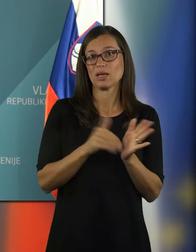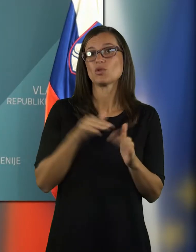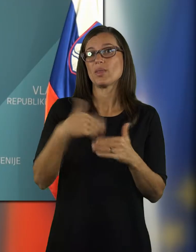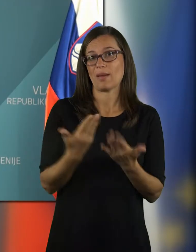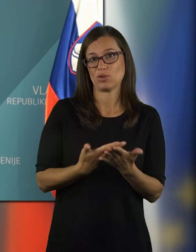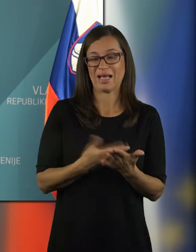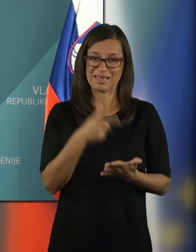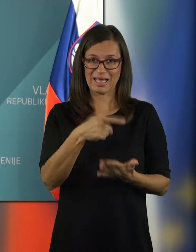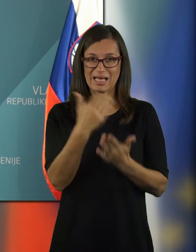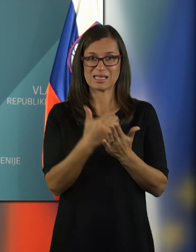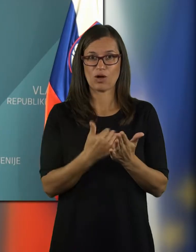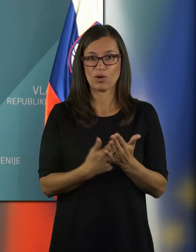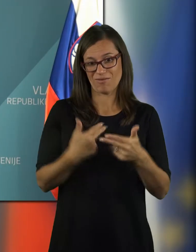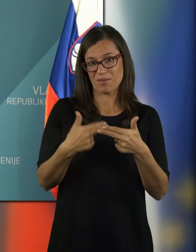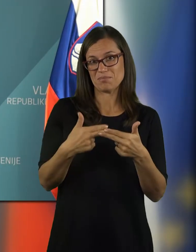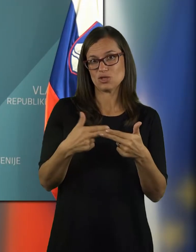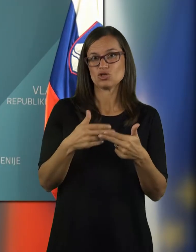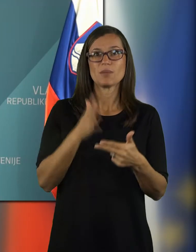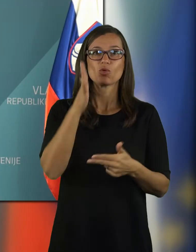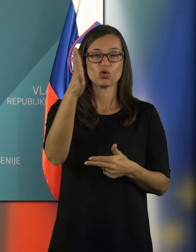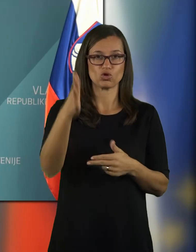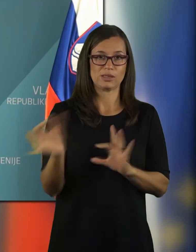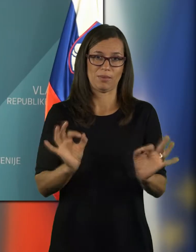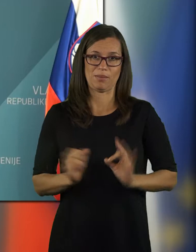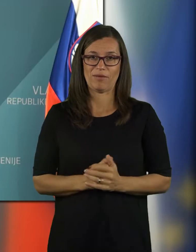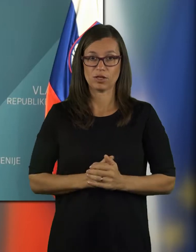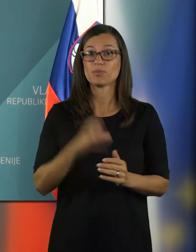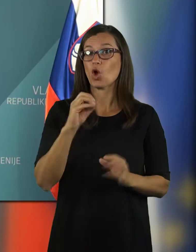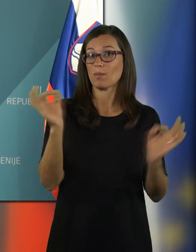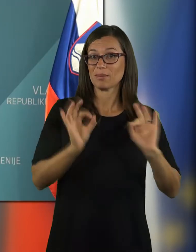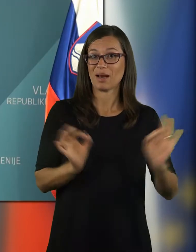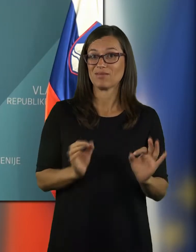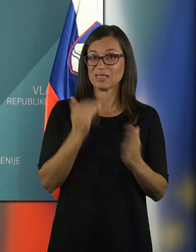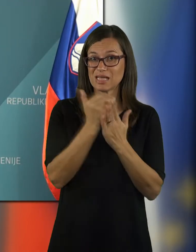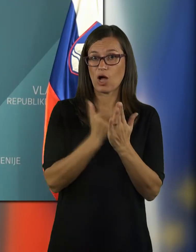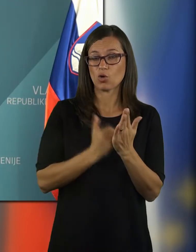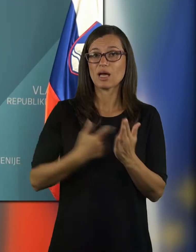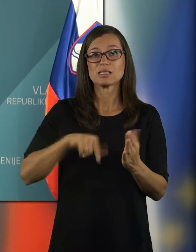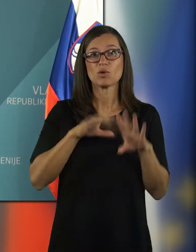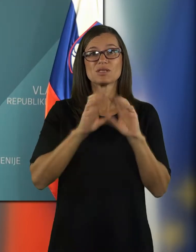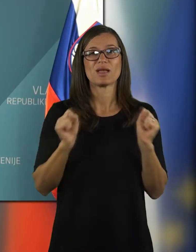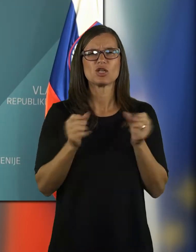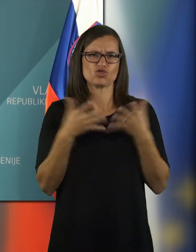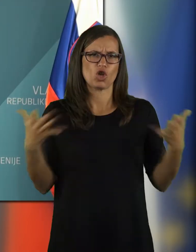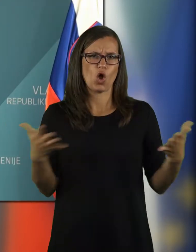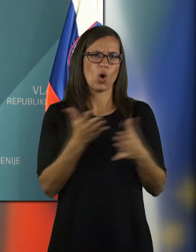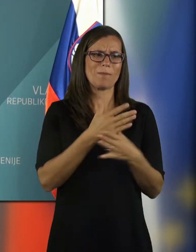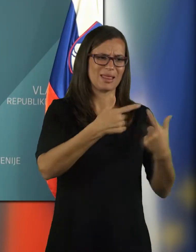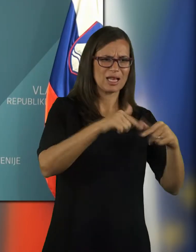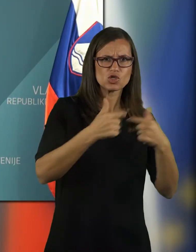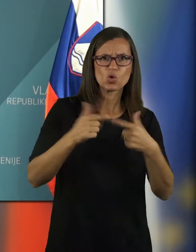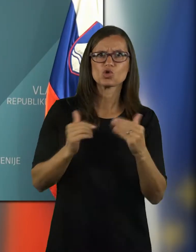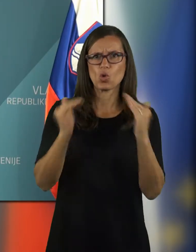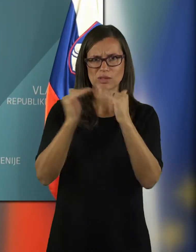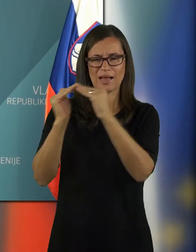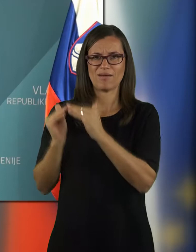podlagi tega zakona v bližnji bodočnosti pripraviti. V pripravi zakona smo izvedli široko medresorsko